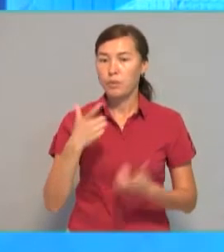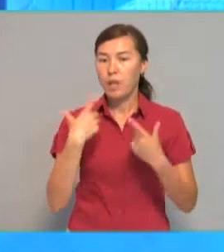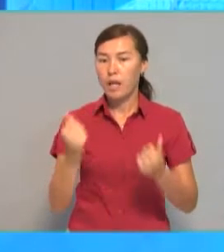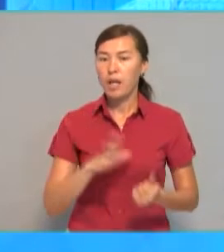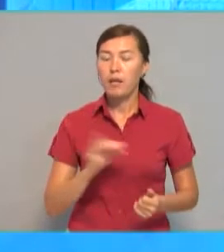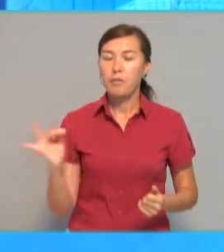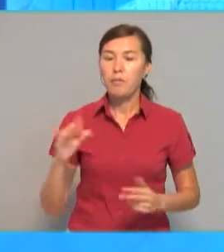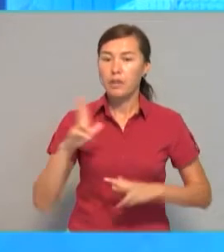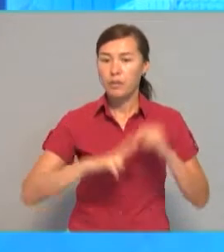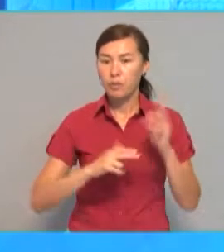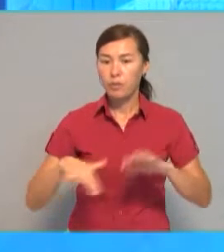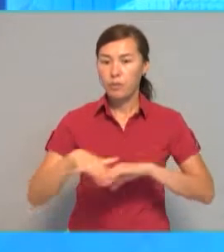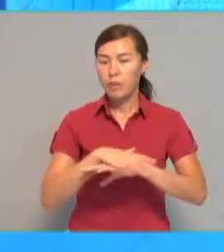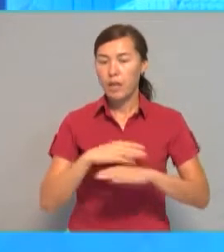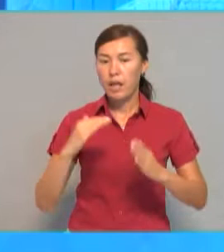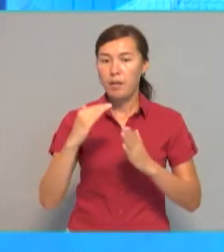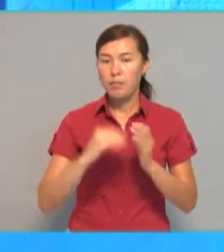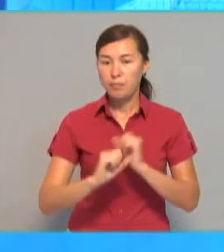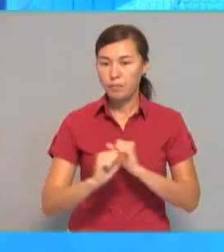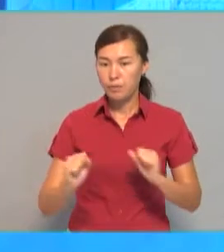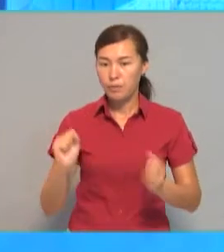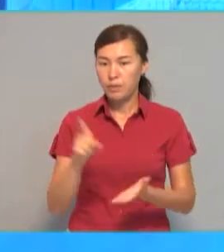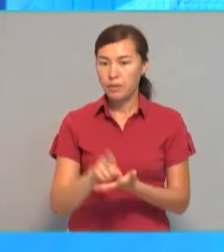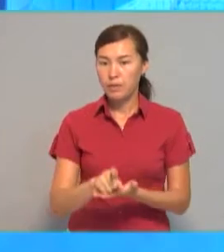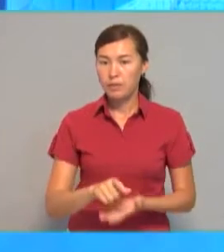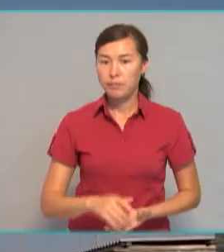ескертті. Сондай-ақ құрылыс барысының бәсеңдемеуін жүктеді.